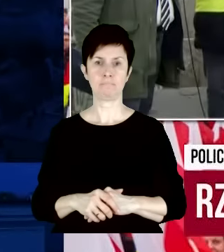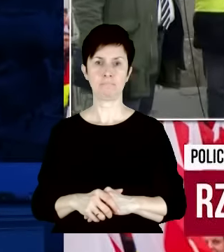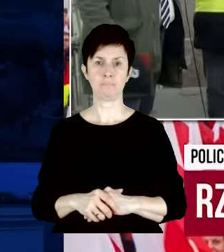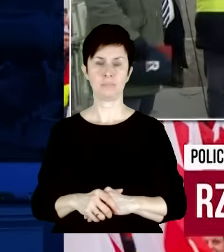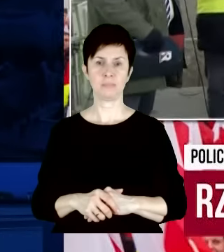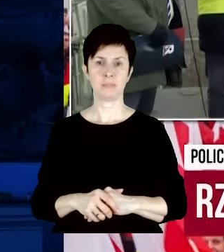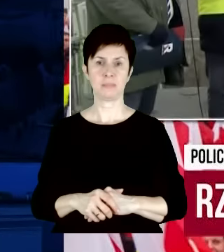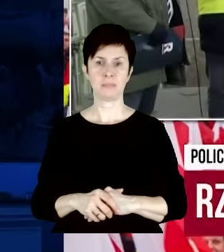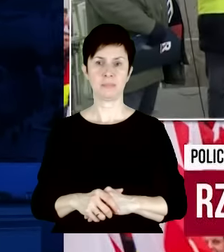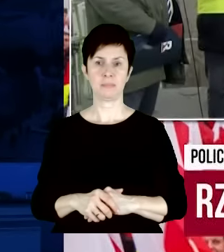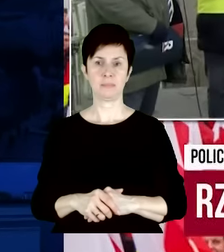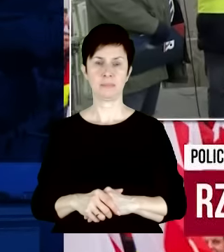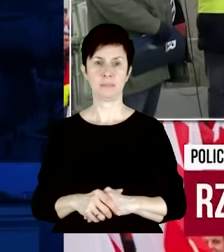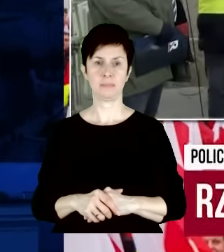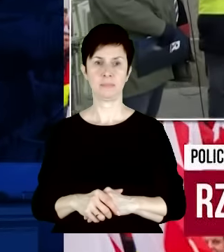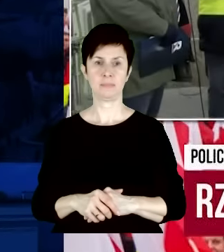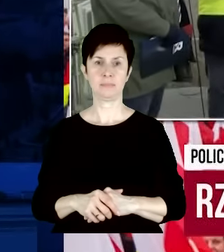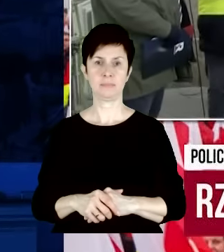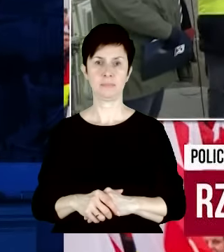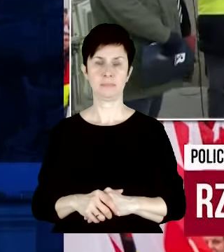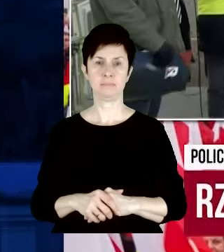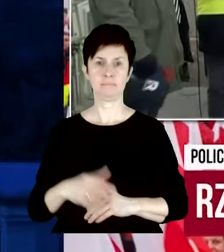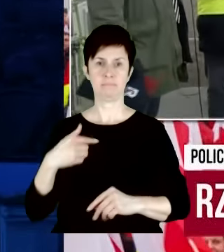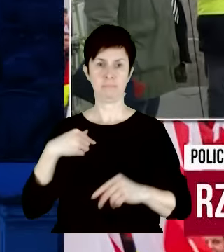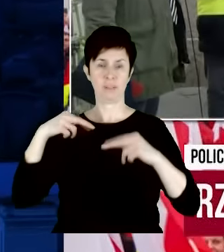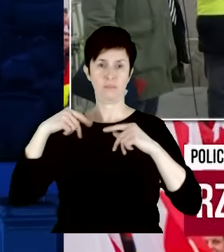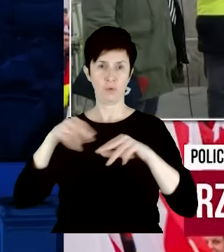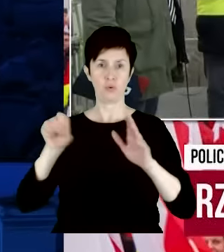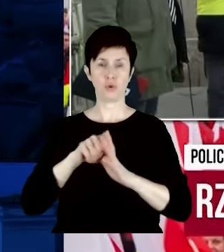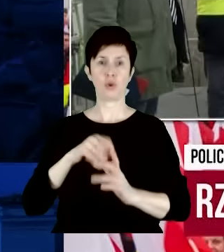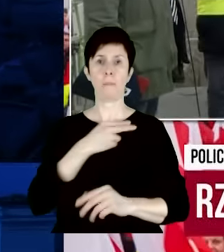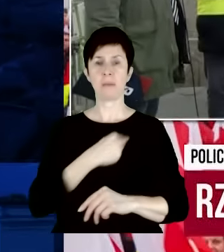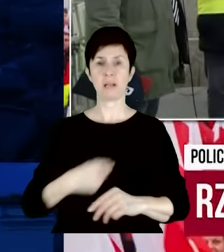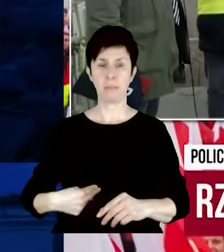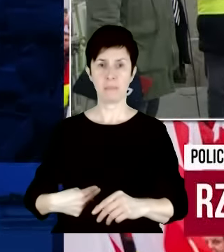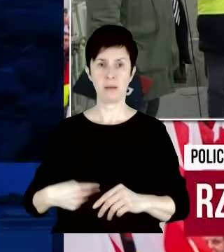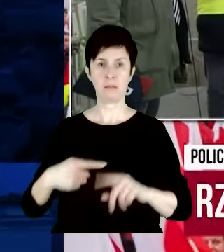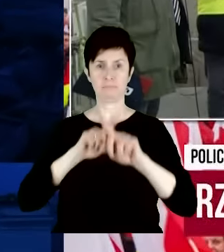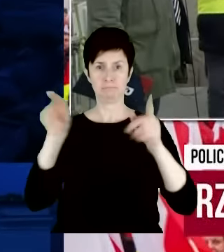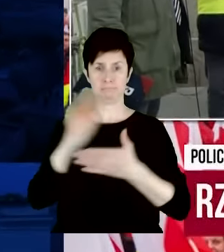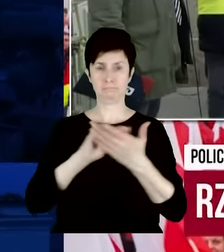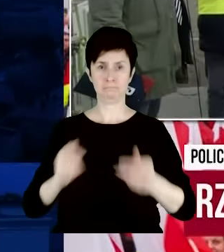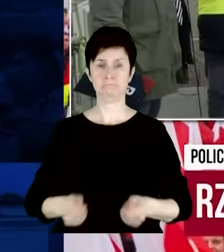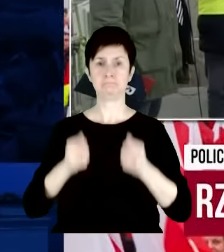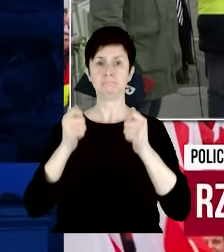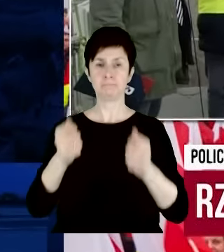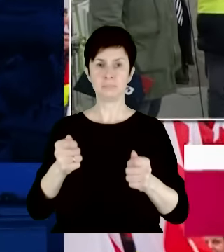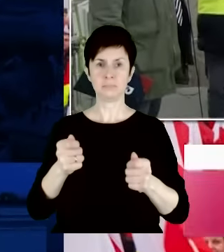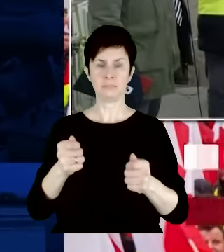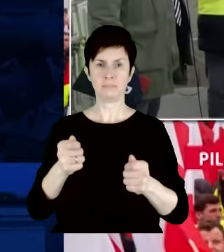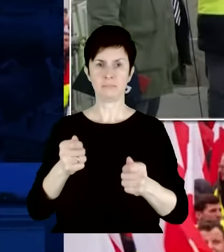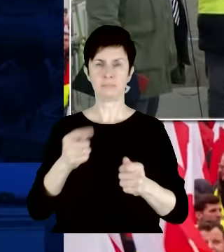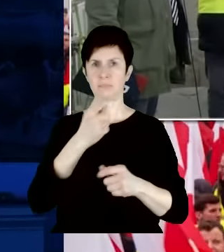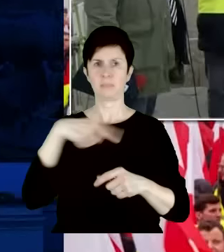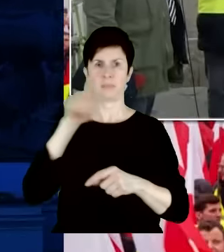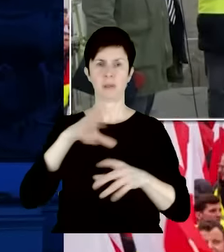powiedzieć, jak zostaliśmy upokorzeni. Wchodząc do pana premiera, składając petycję z rolnikami, byliśmy przyjęci w